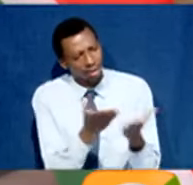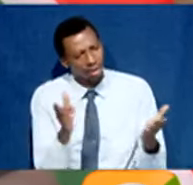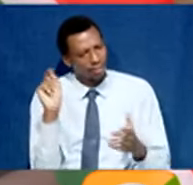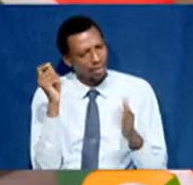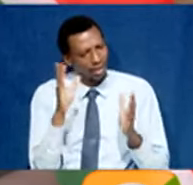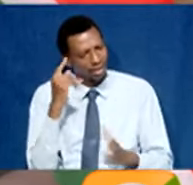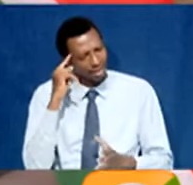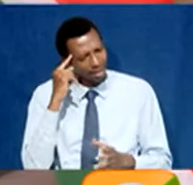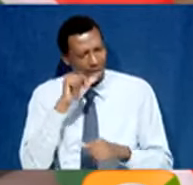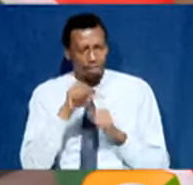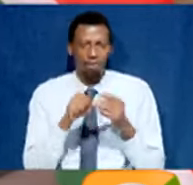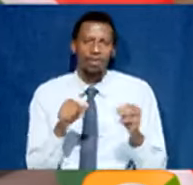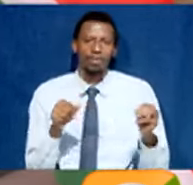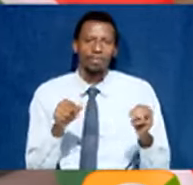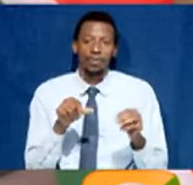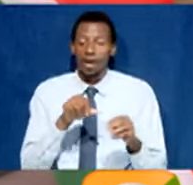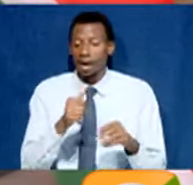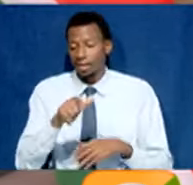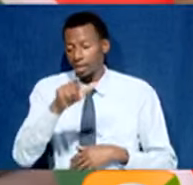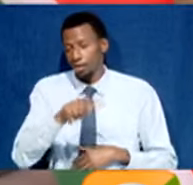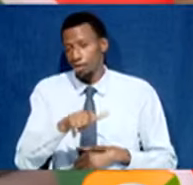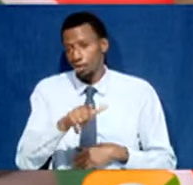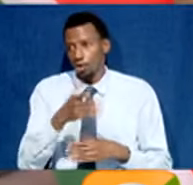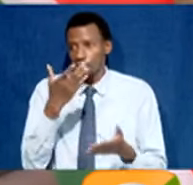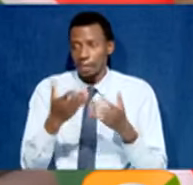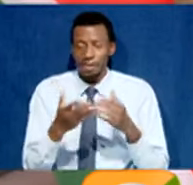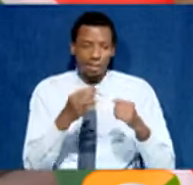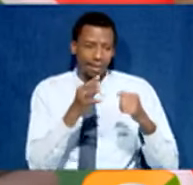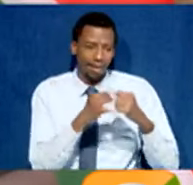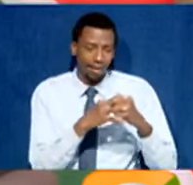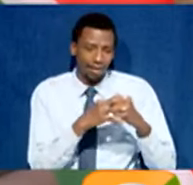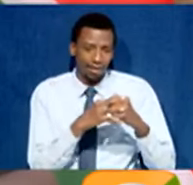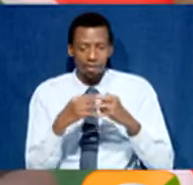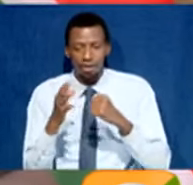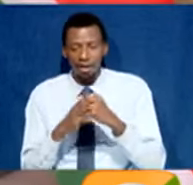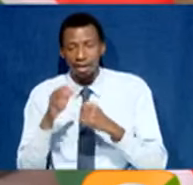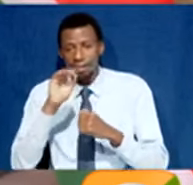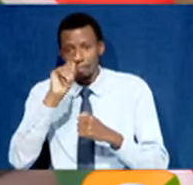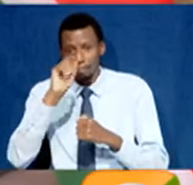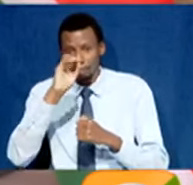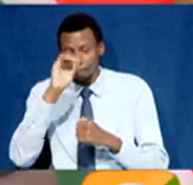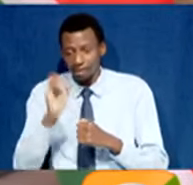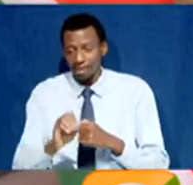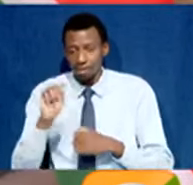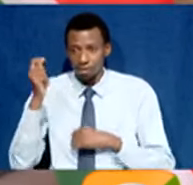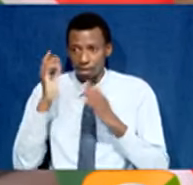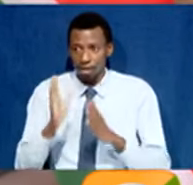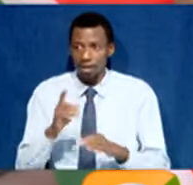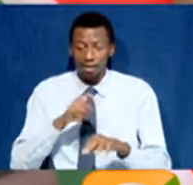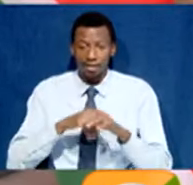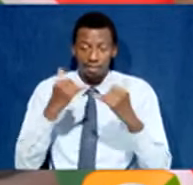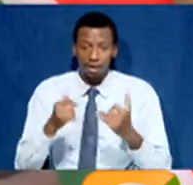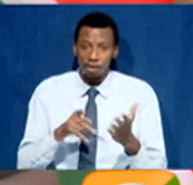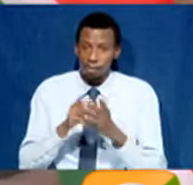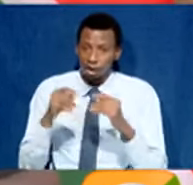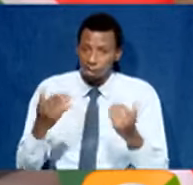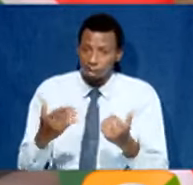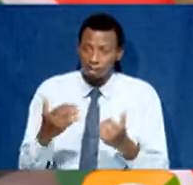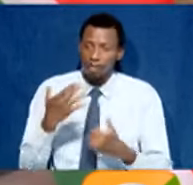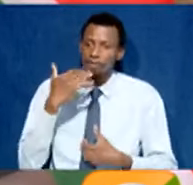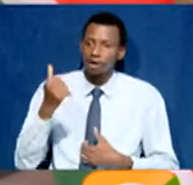pale, karibu wa Kenya wengine karibu milioni 8-9 ambao wanalipa saa hizi shilingi 500,